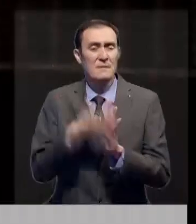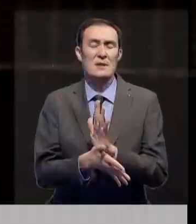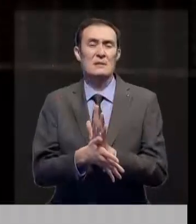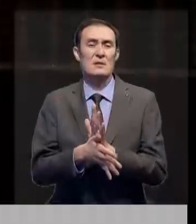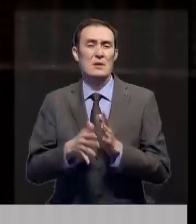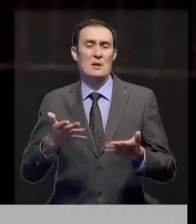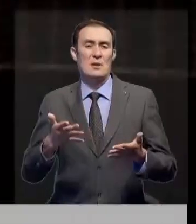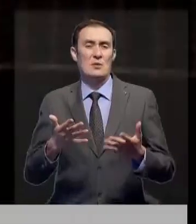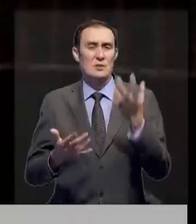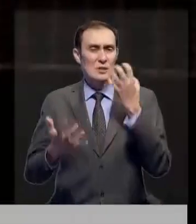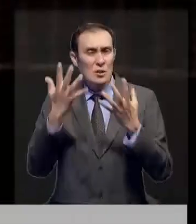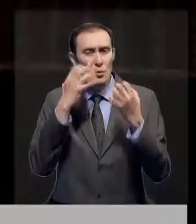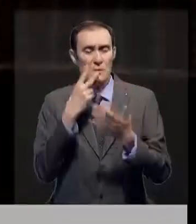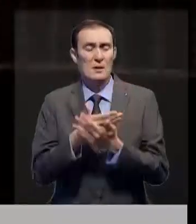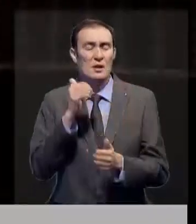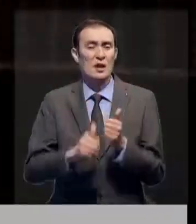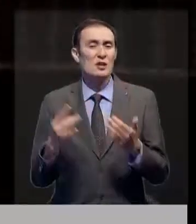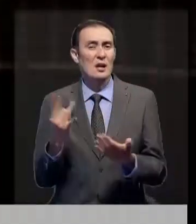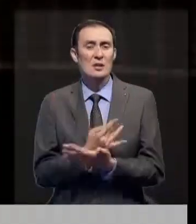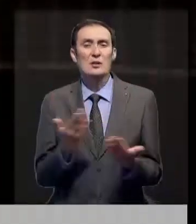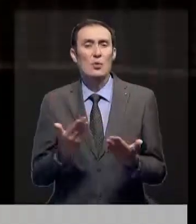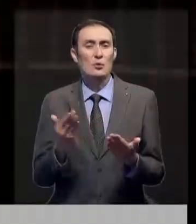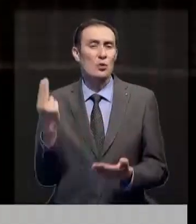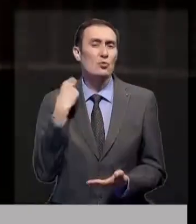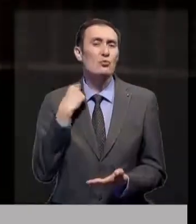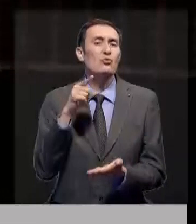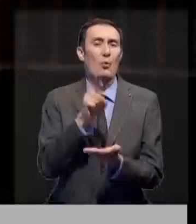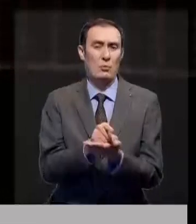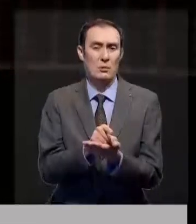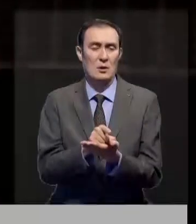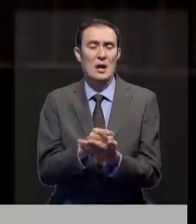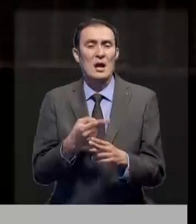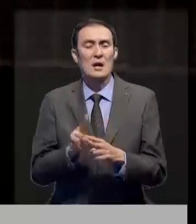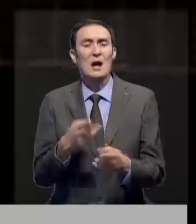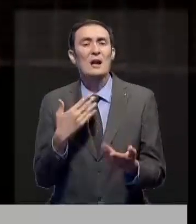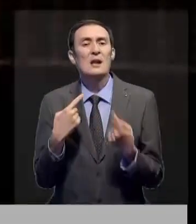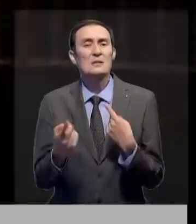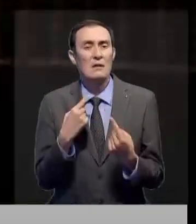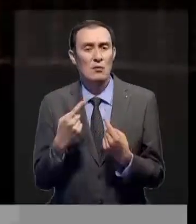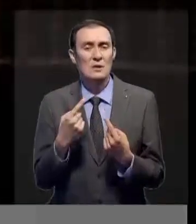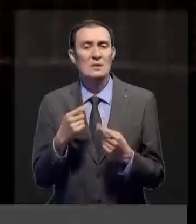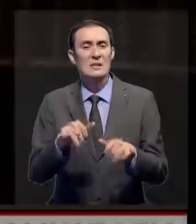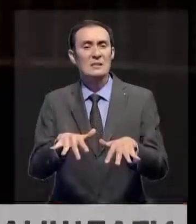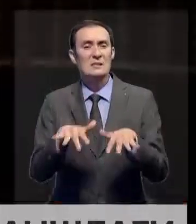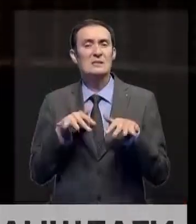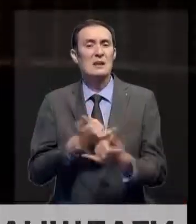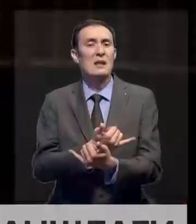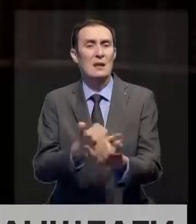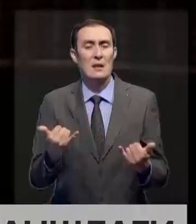серьезно. Это каждый раз какой-то долг, это каждый раз разговор действительно со зрителем,